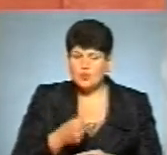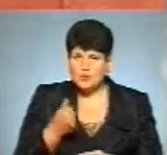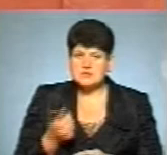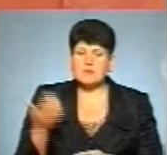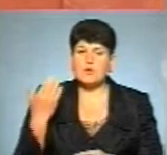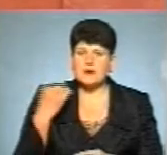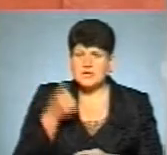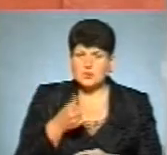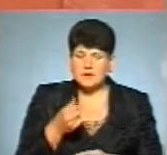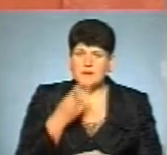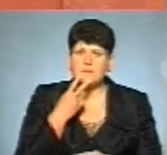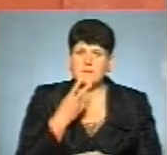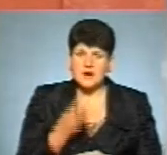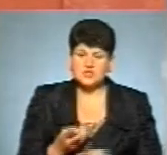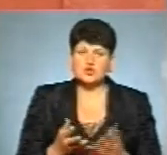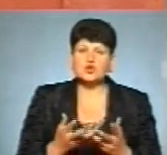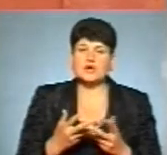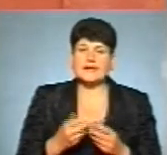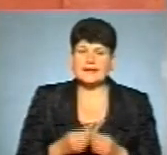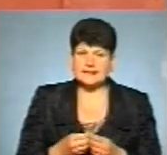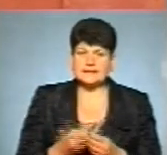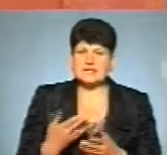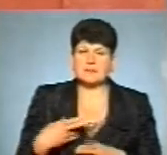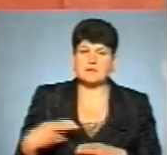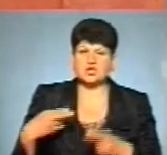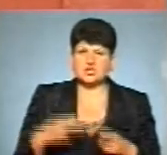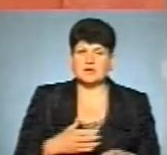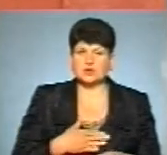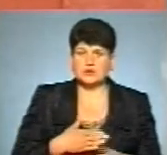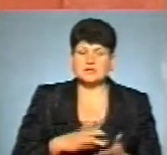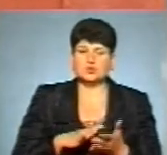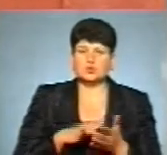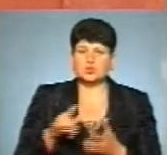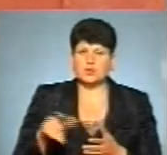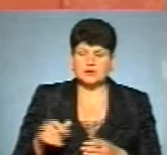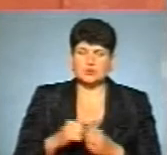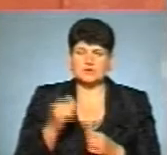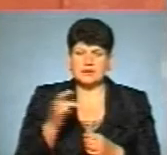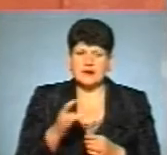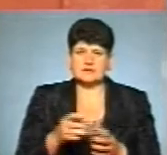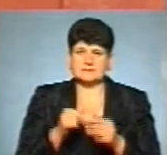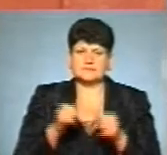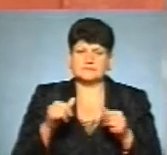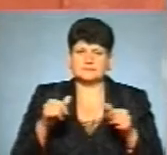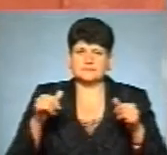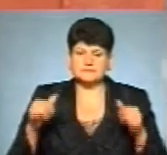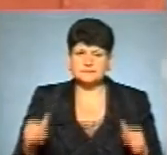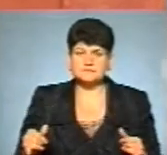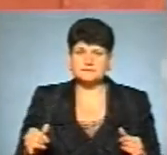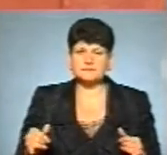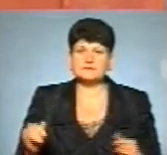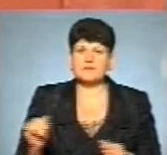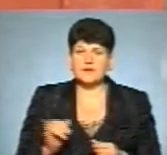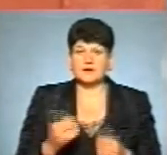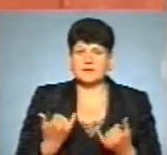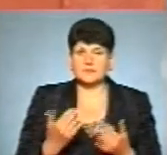попередні роки ми бачили, що кількість, які до нас приїжджали туристи, екскурсанти, кожен раз зростала. Ну, а